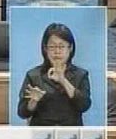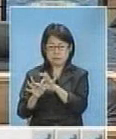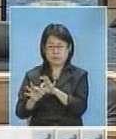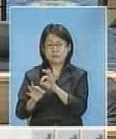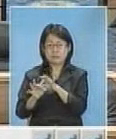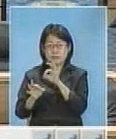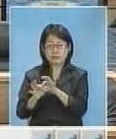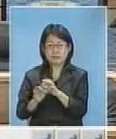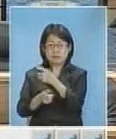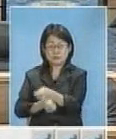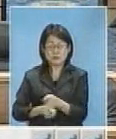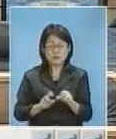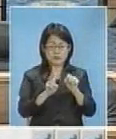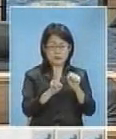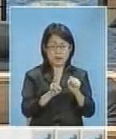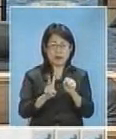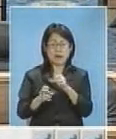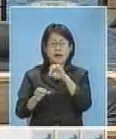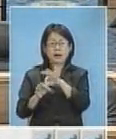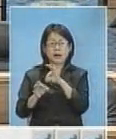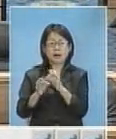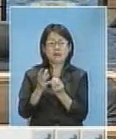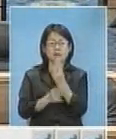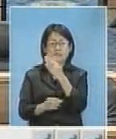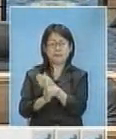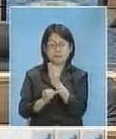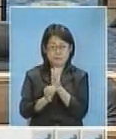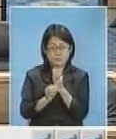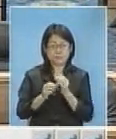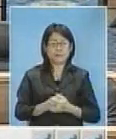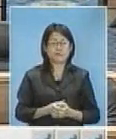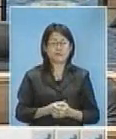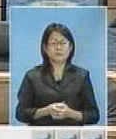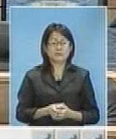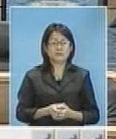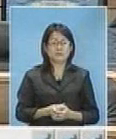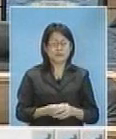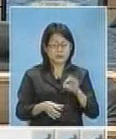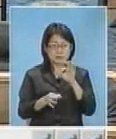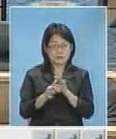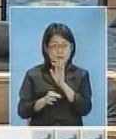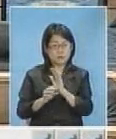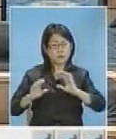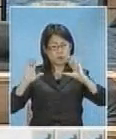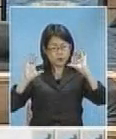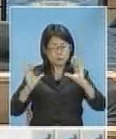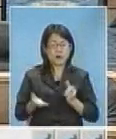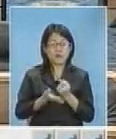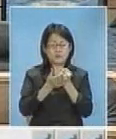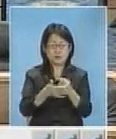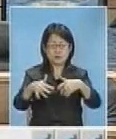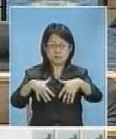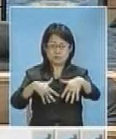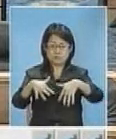อีก 200,000 กว่าคนเป็นลูกค้าธนาคารออมสินที่ธนาคารของรัฐมาช่วยเหลือพี่น้องประชาชน